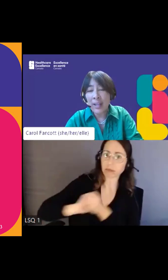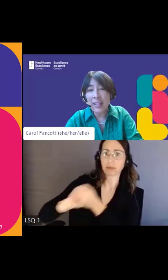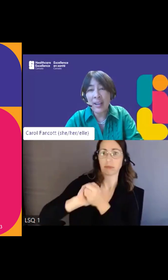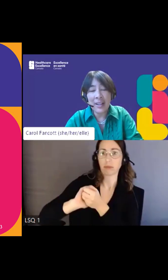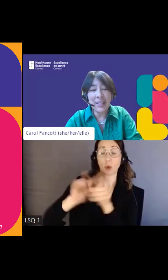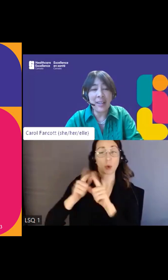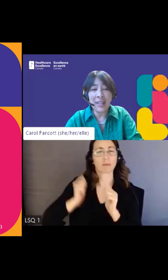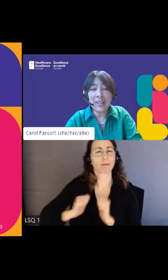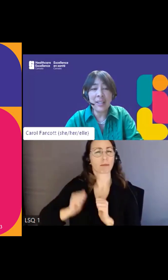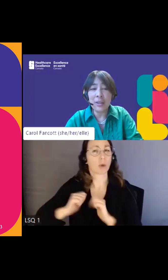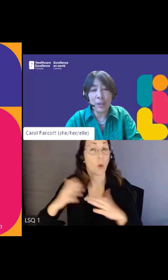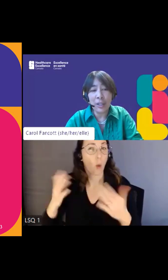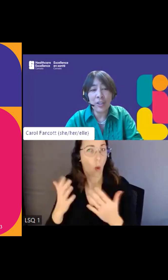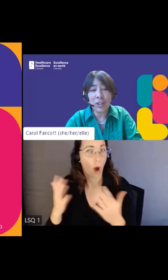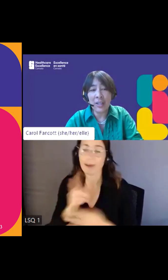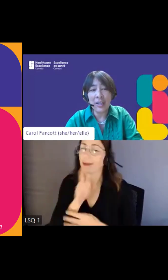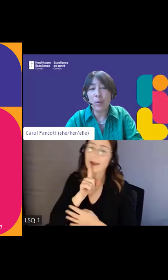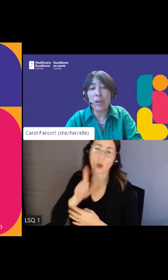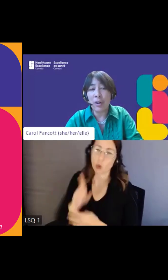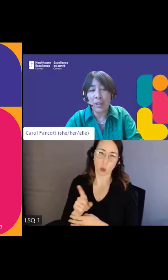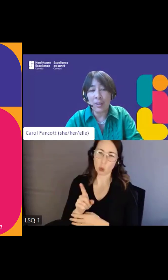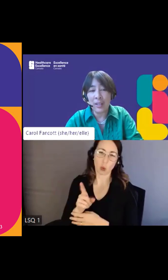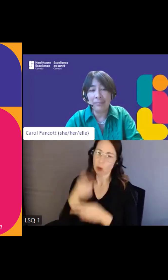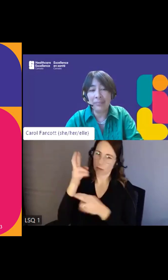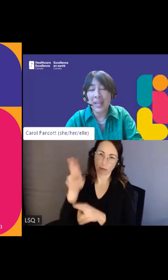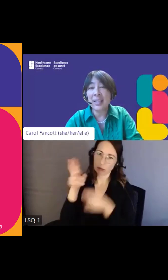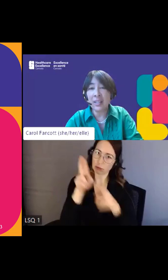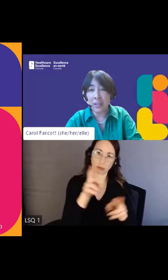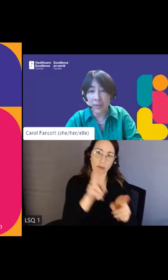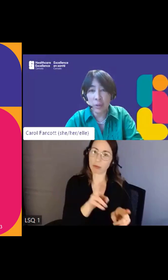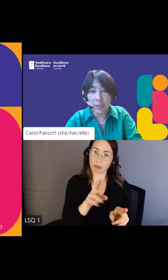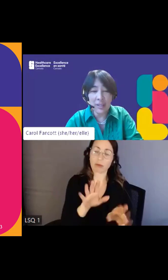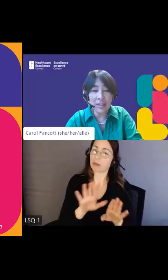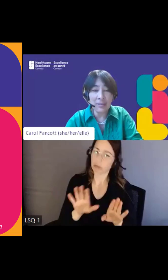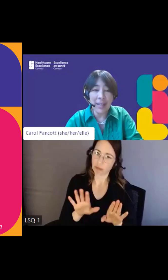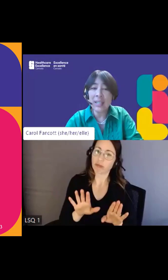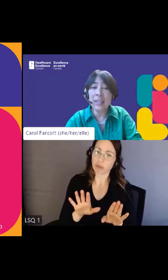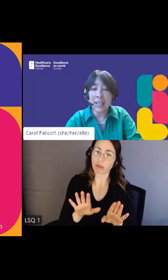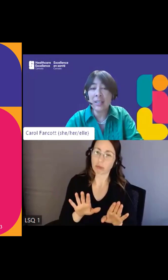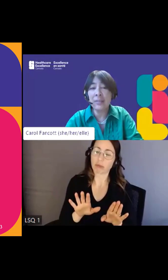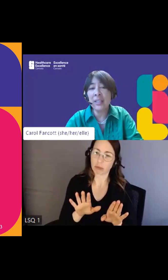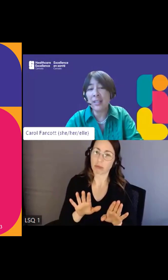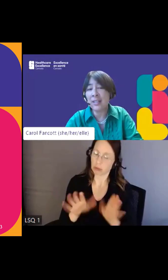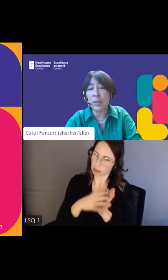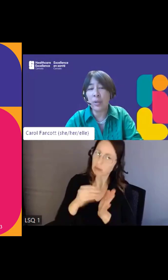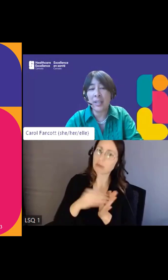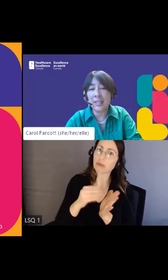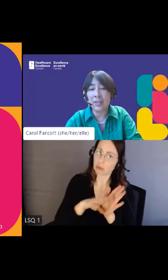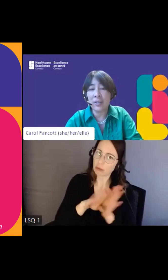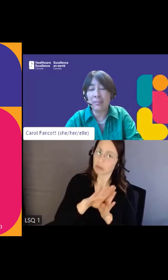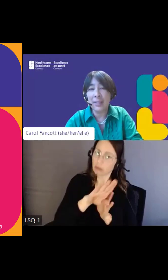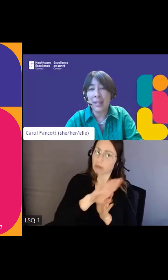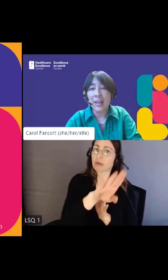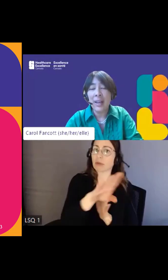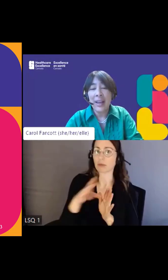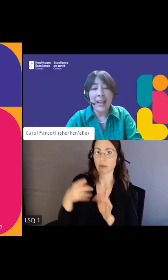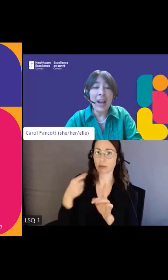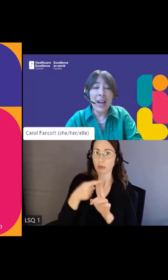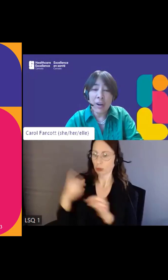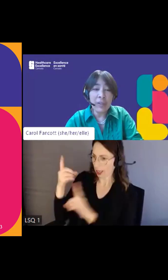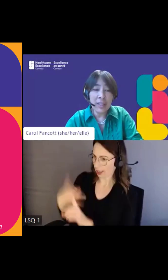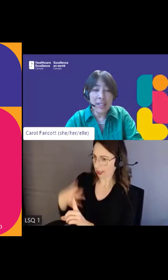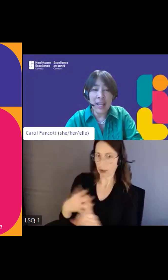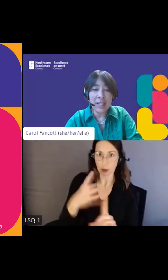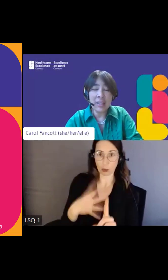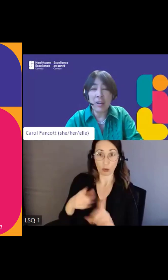s'agit d'un apprentissage. Nous sommes là en tant qu'individus, mais aussi collectivement en tant qu'organisation. J'offre cette reconnaissance de